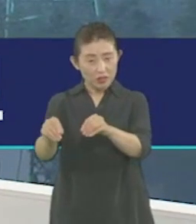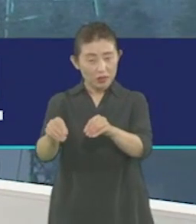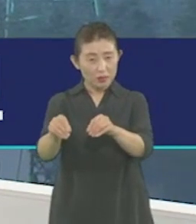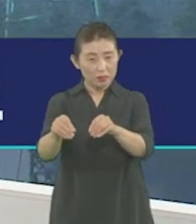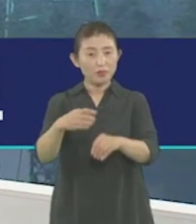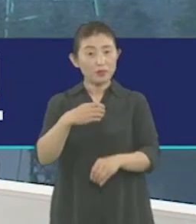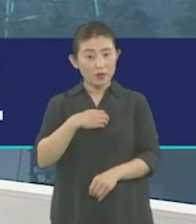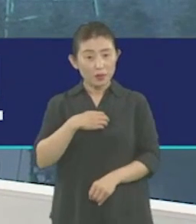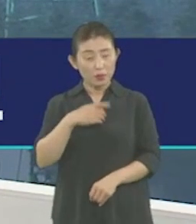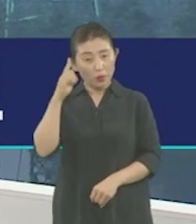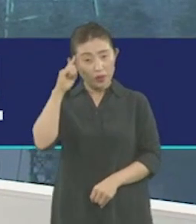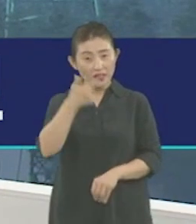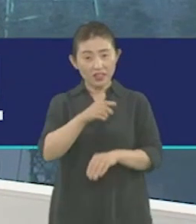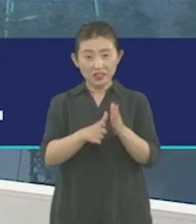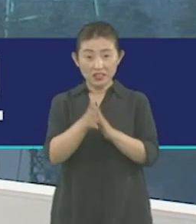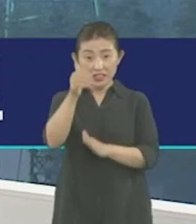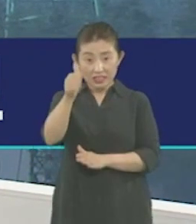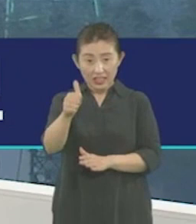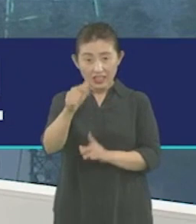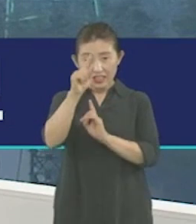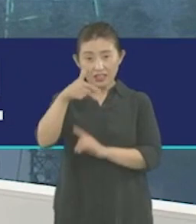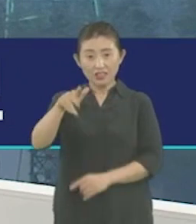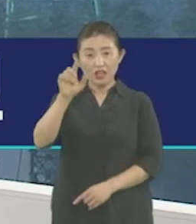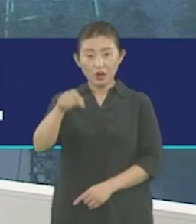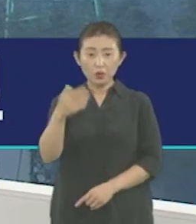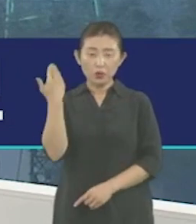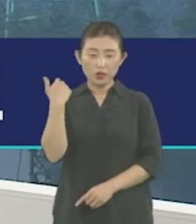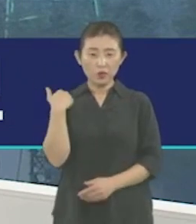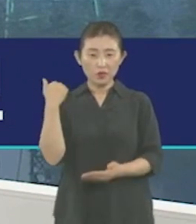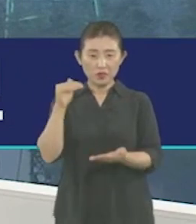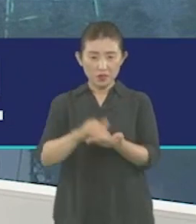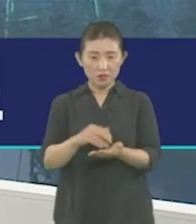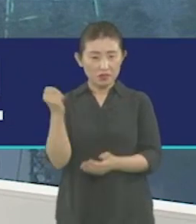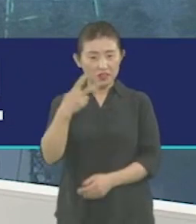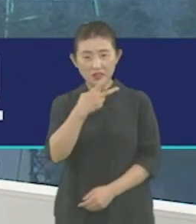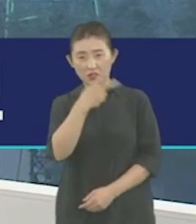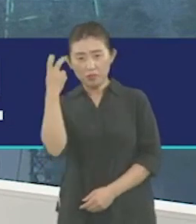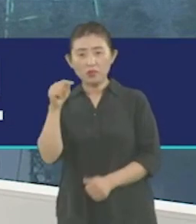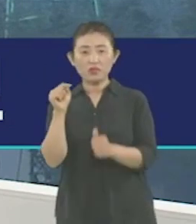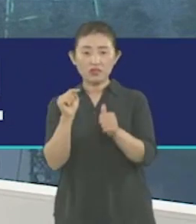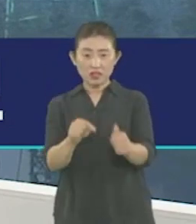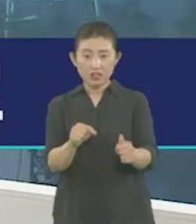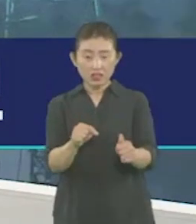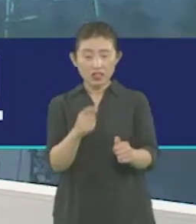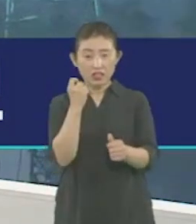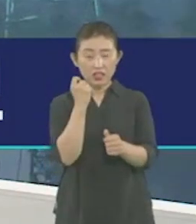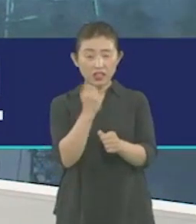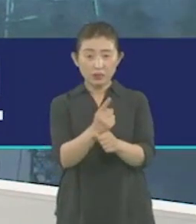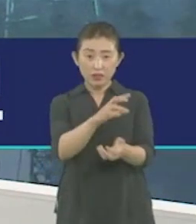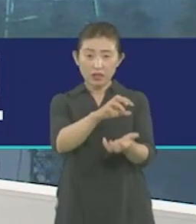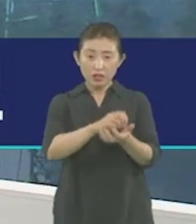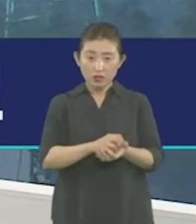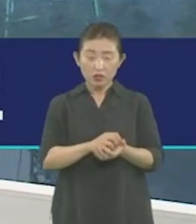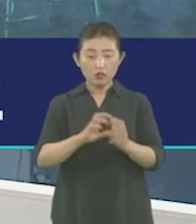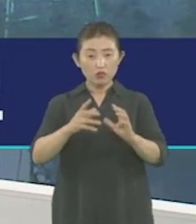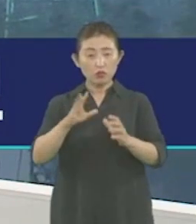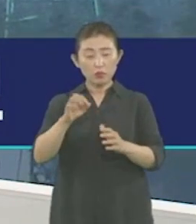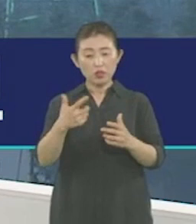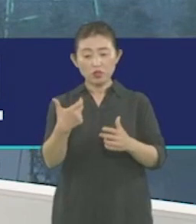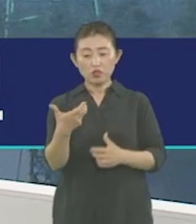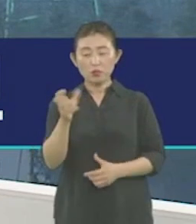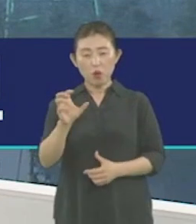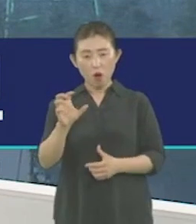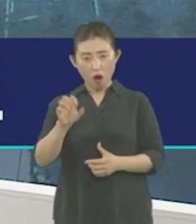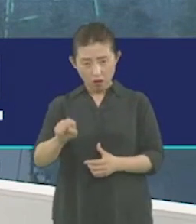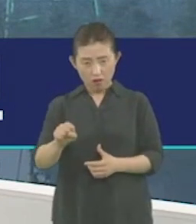놓였습니다. 이장우 대전시장 당선인이 최근 원점 재검토를 지시하면서 확보한 국비 65억 원도 반납해야